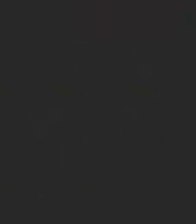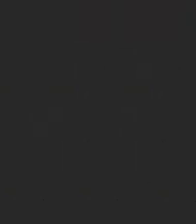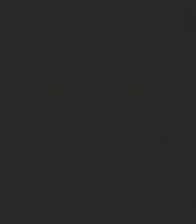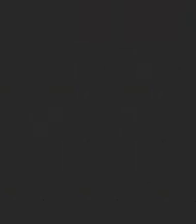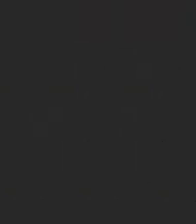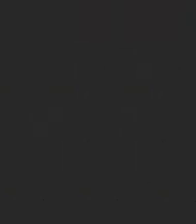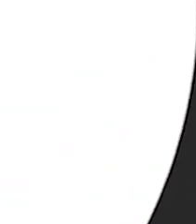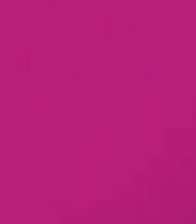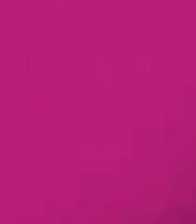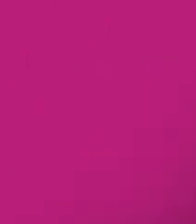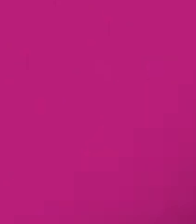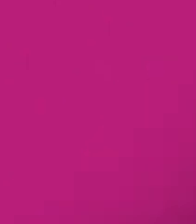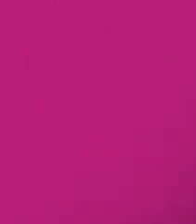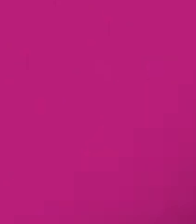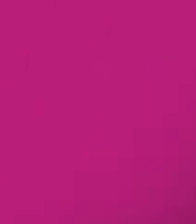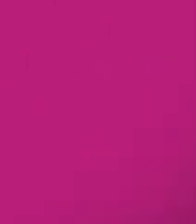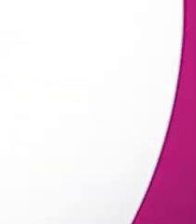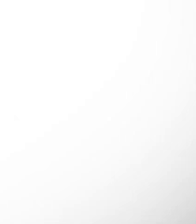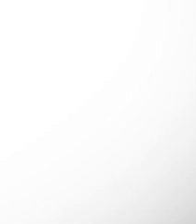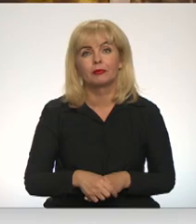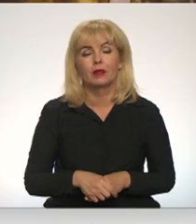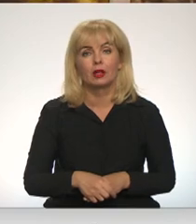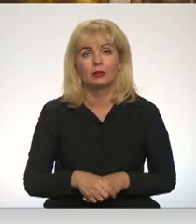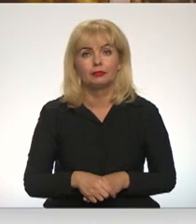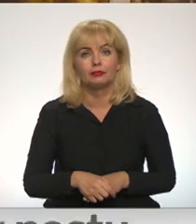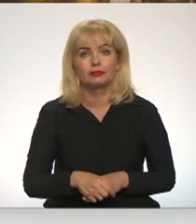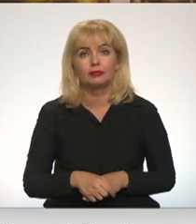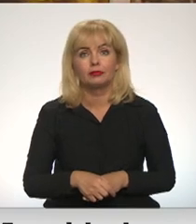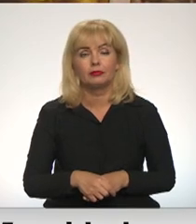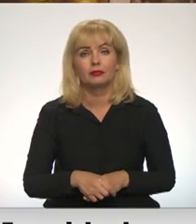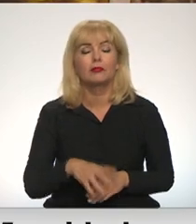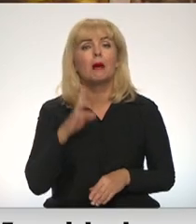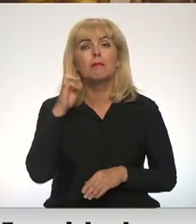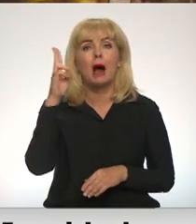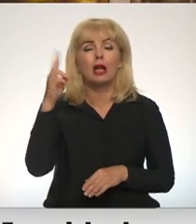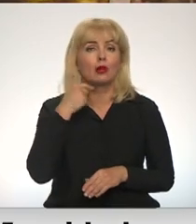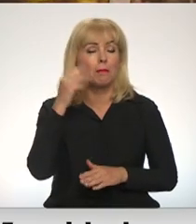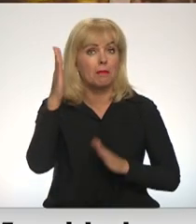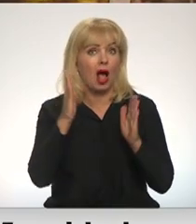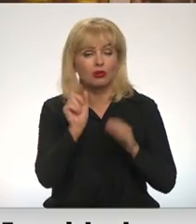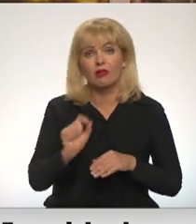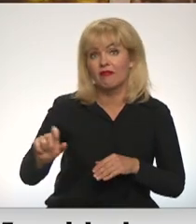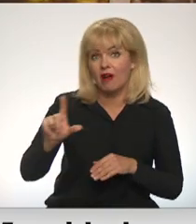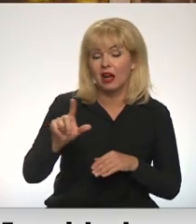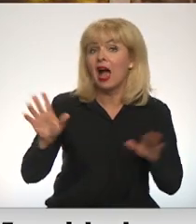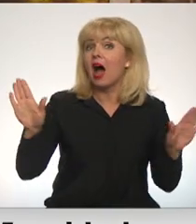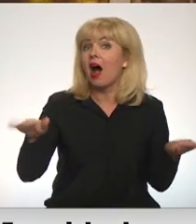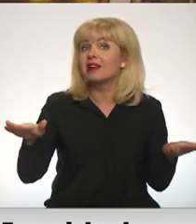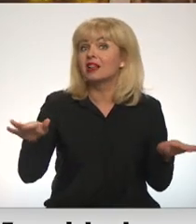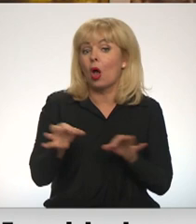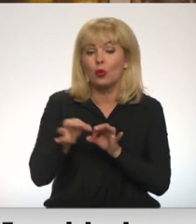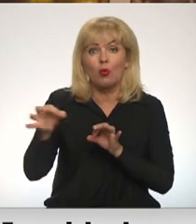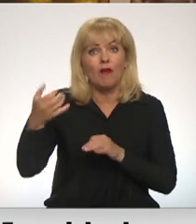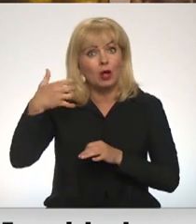Re, viss ēters ir te! Ar pārliecinošu balsu vairākumu aizkrauklis novada